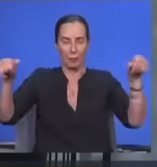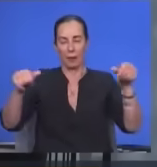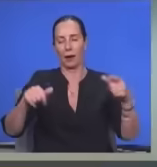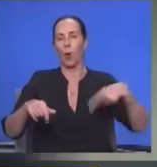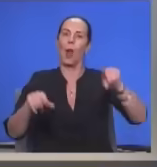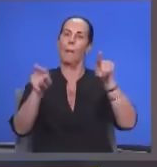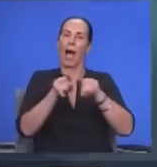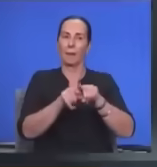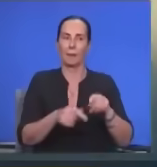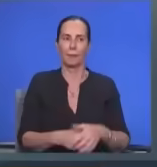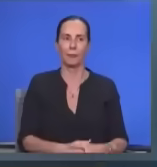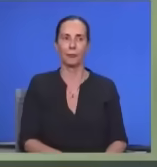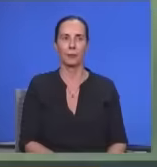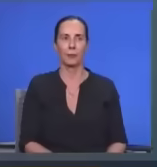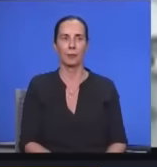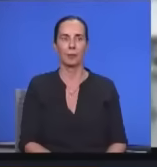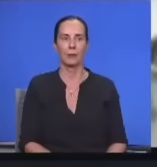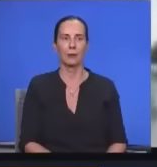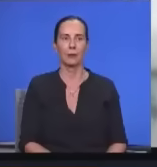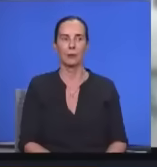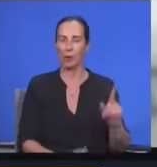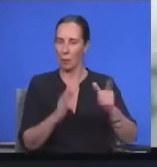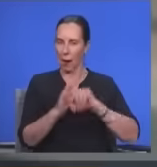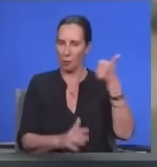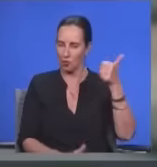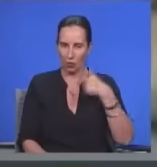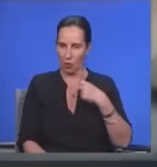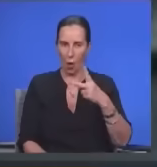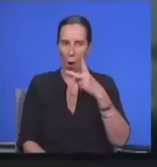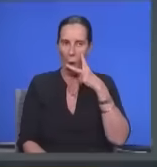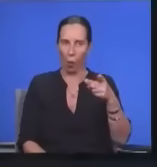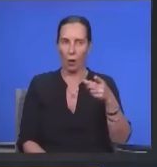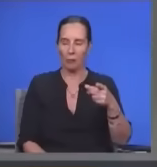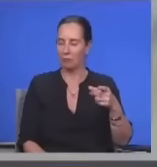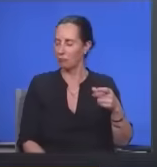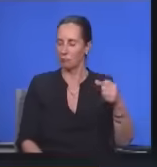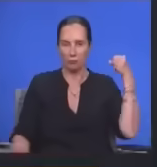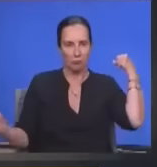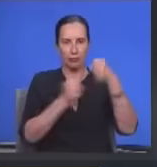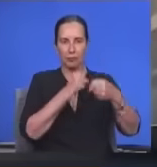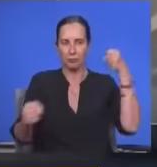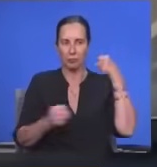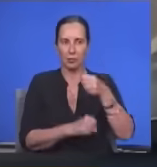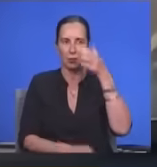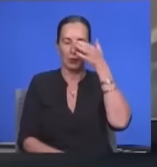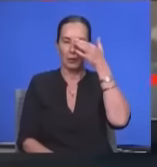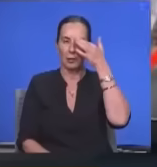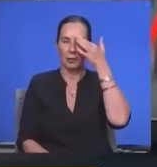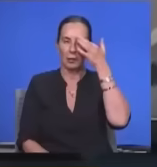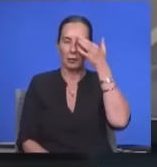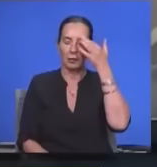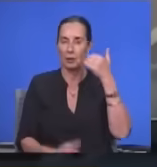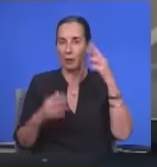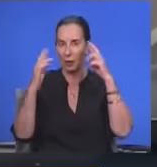כבר. זו לא הפעם הראשונה שבה אנו עדים לתיעוד של אלימות קשה בכביש. מה אתה עושה? נותר לקוות